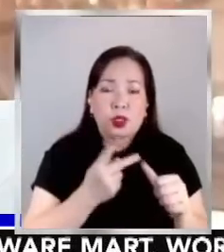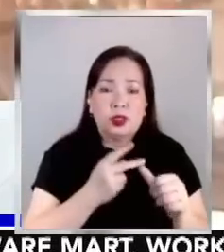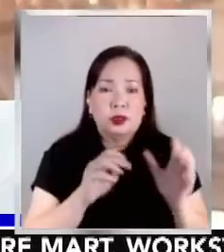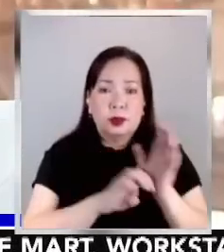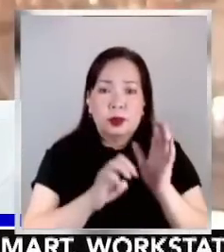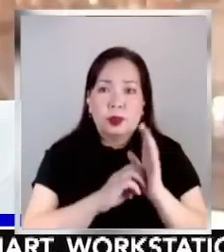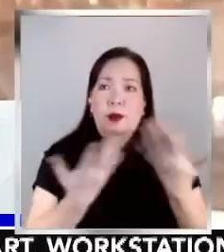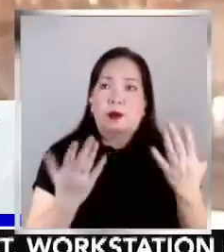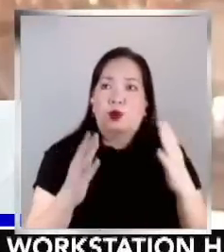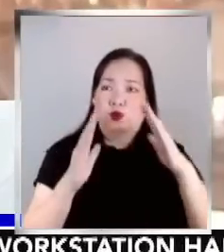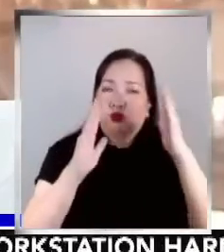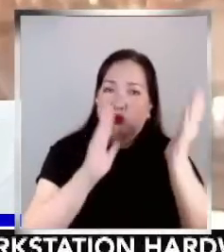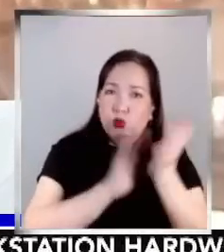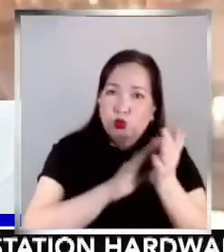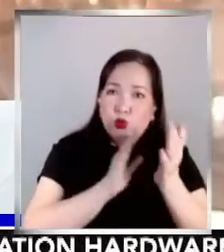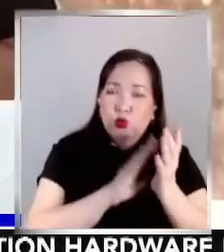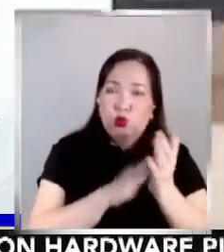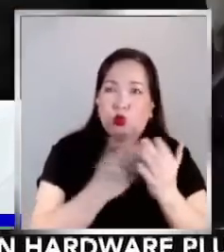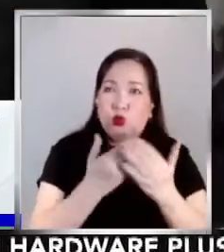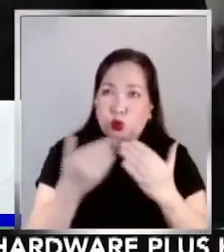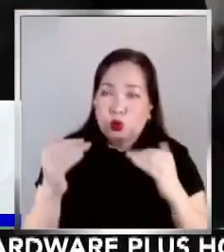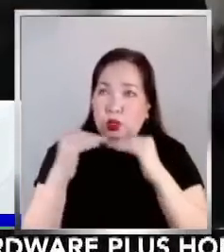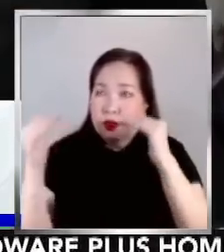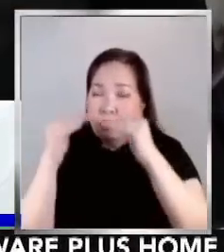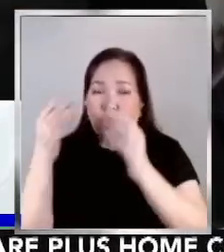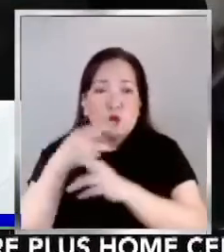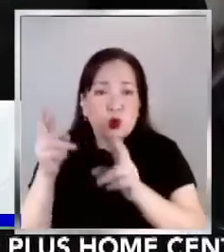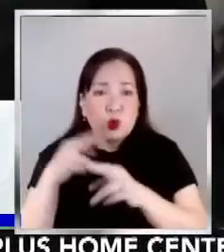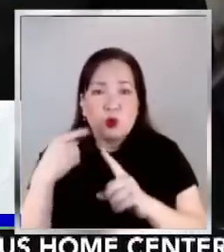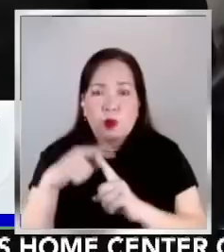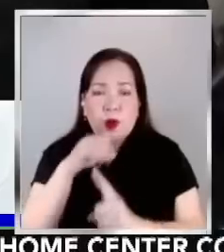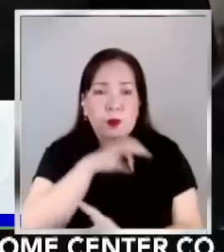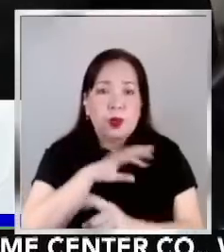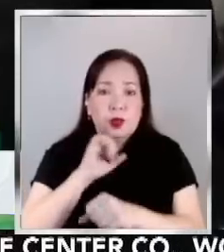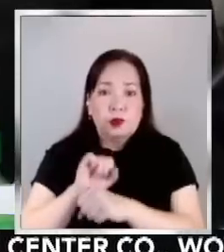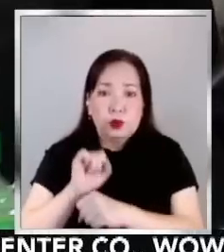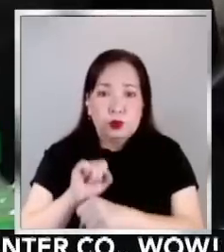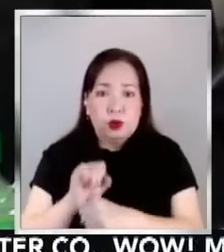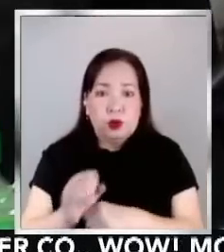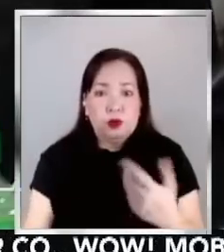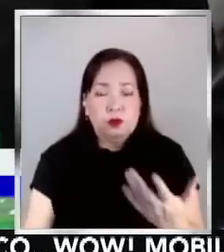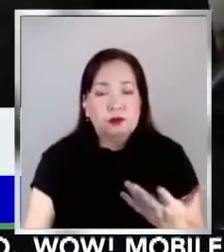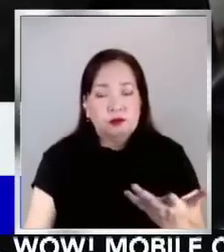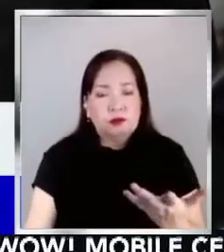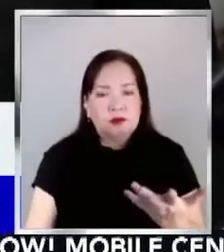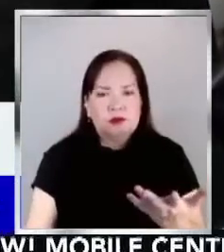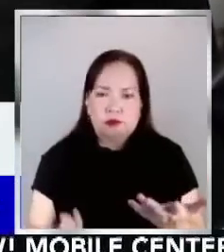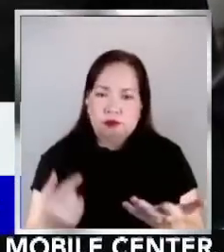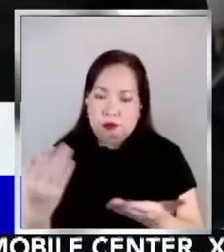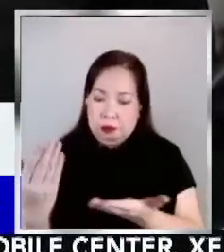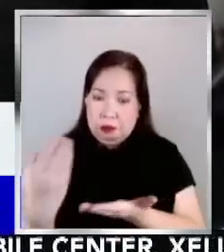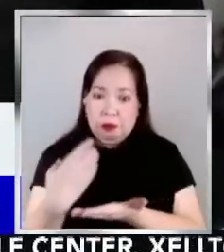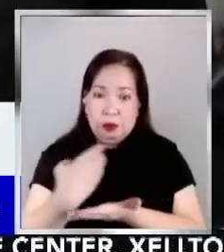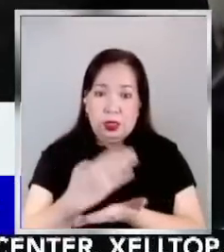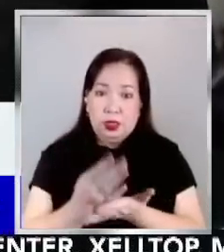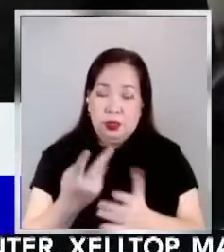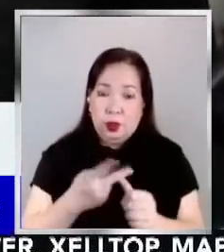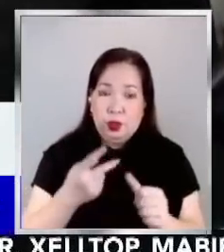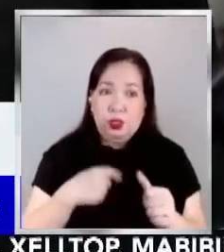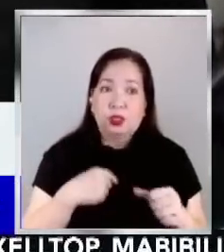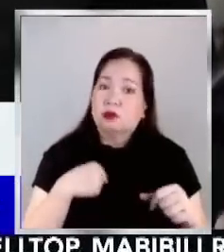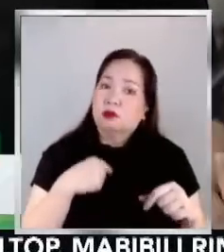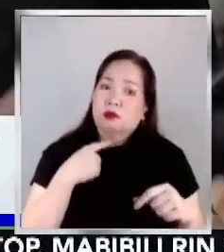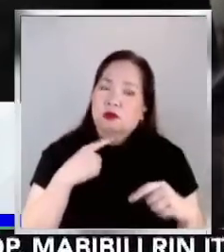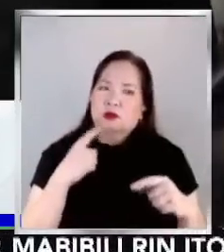dagdag benepisyo sa mga empleyado roon. Urgent sa amin ay yung pag-uusap natin about retrofitting ng ating